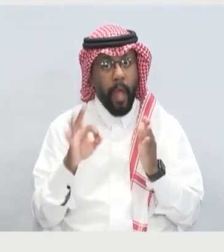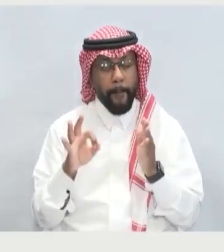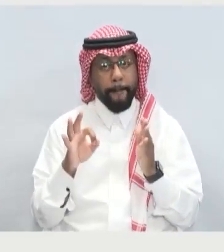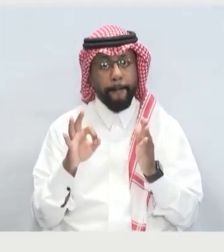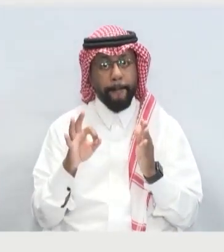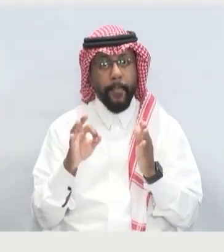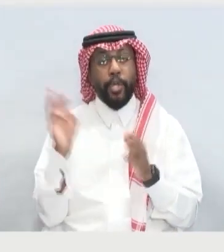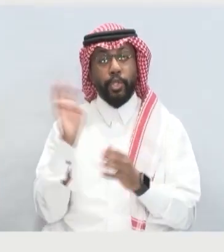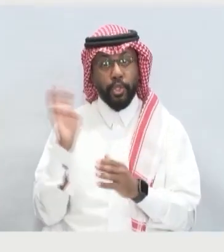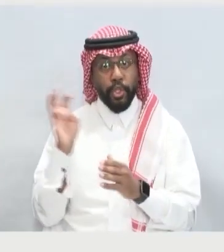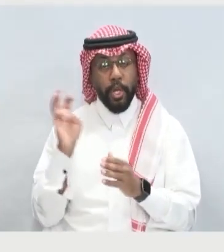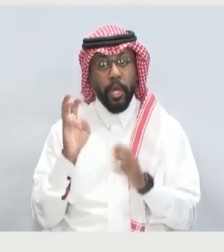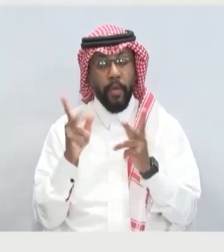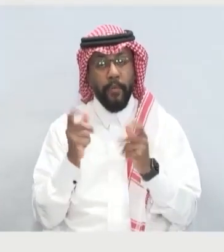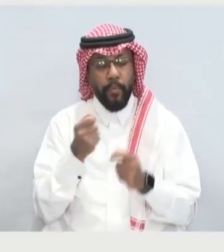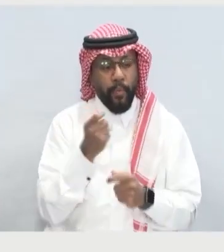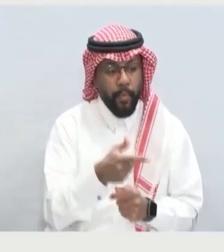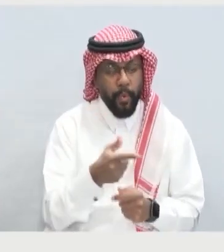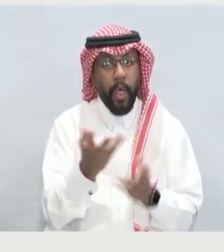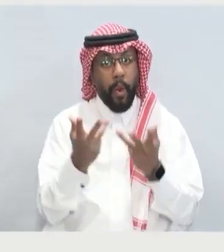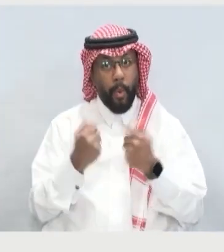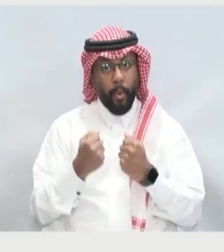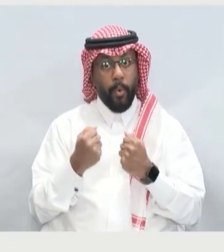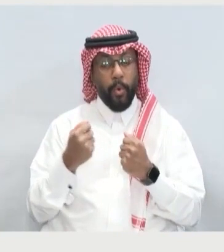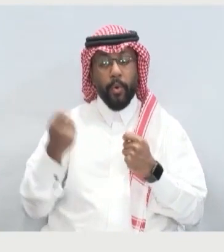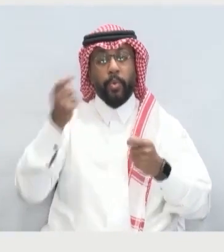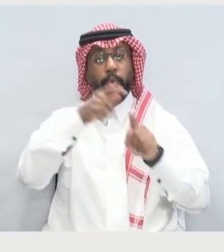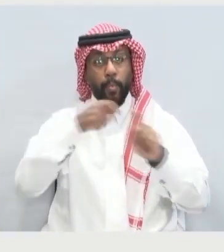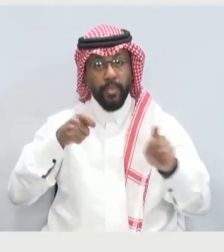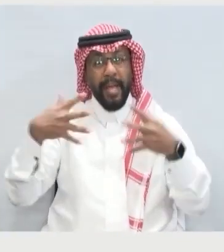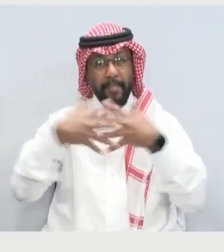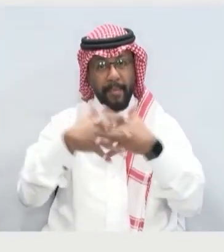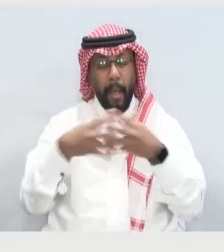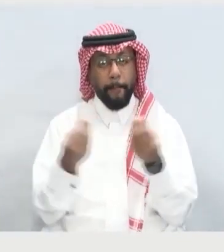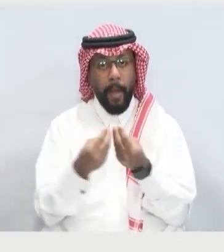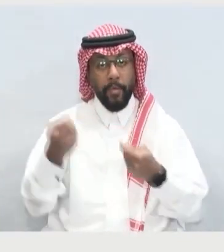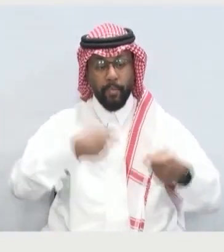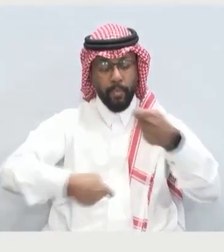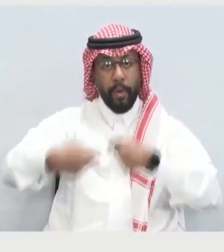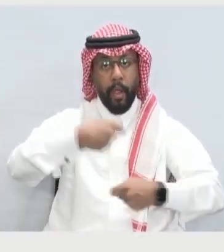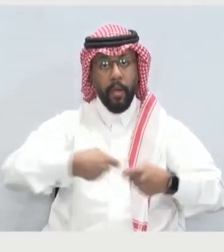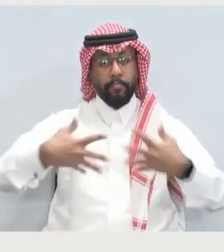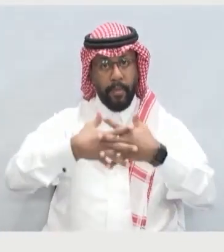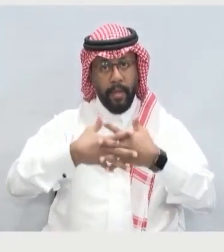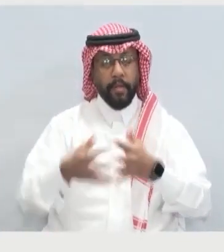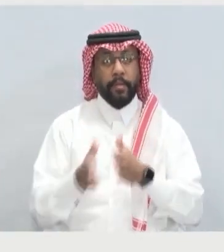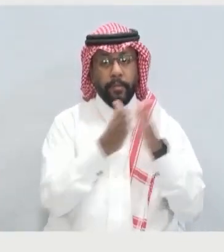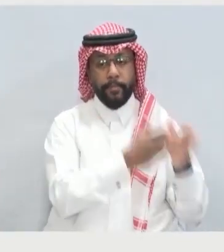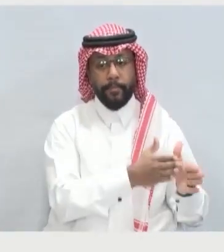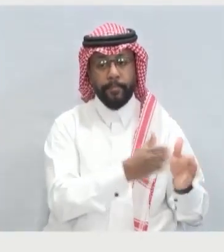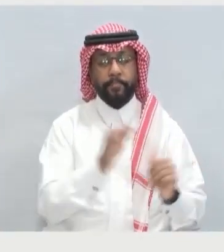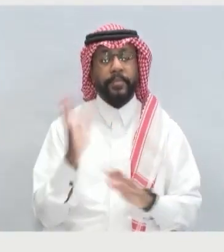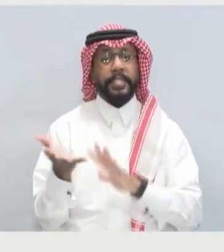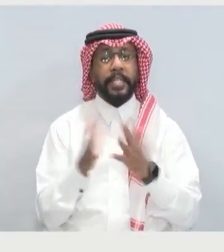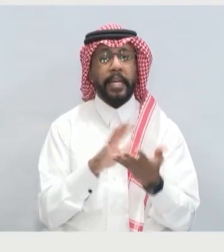اصول الشركه والتزاماتها وحقوق المساهمين كما ايضا تقدم لمحه سريعه عن اداء